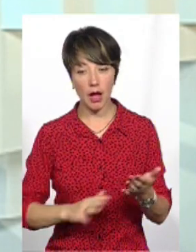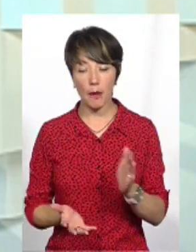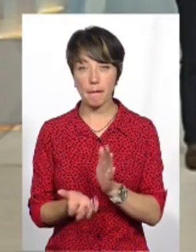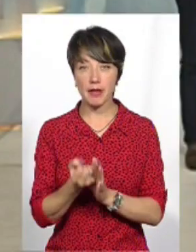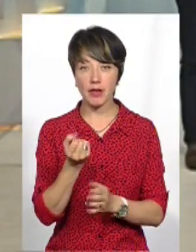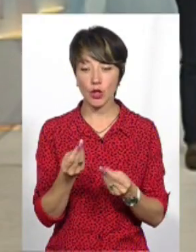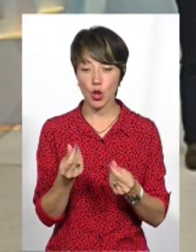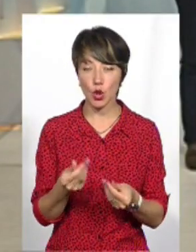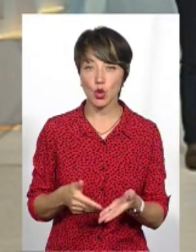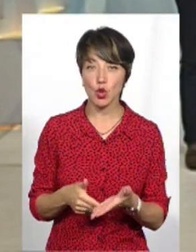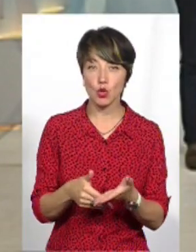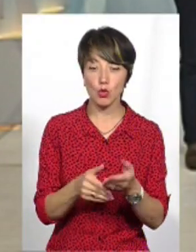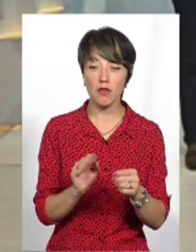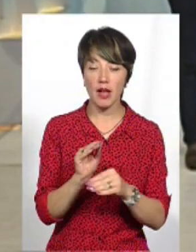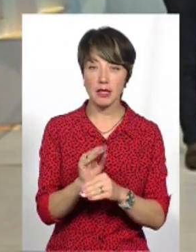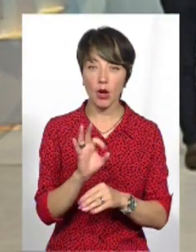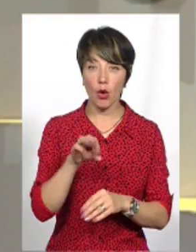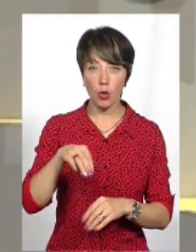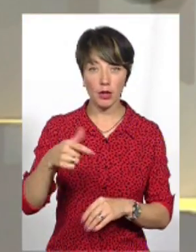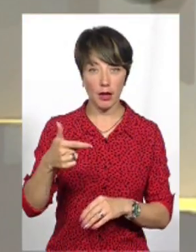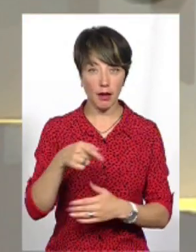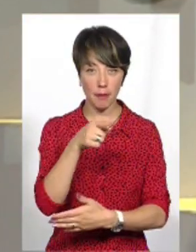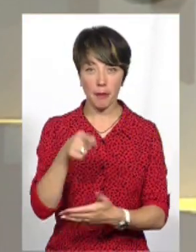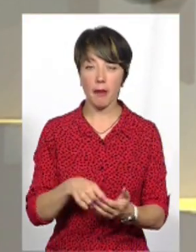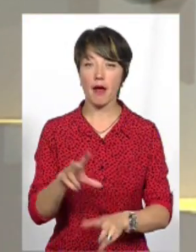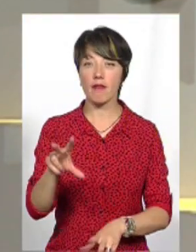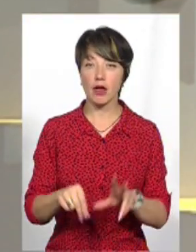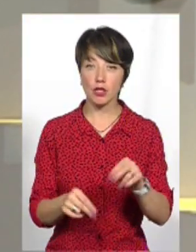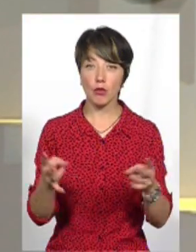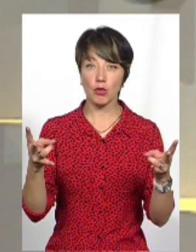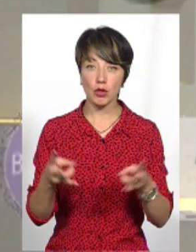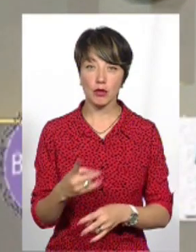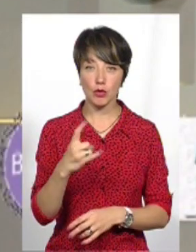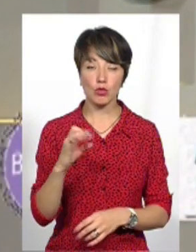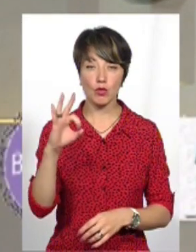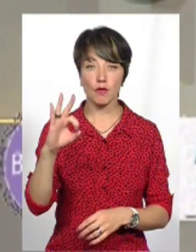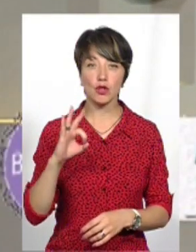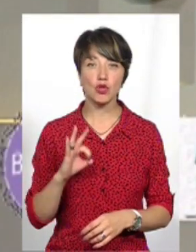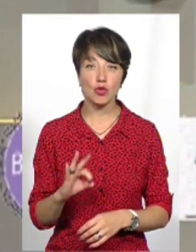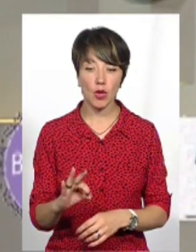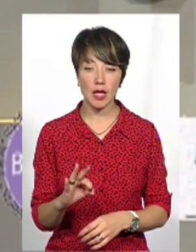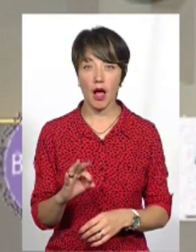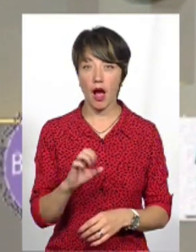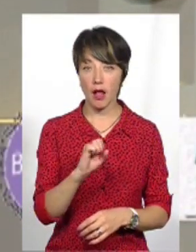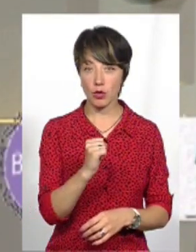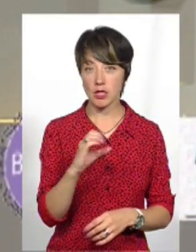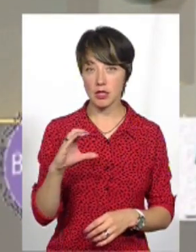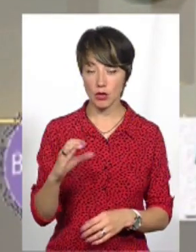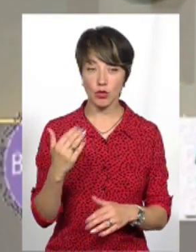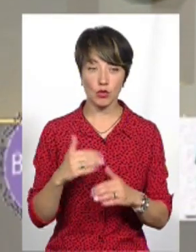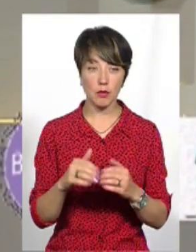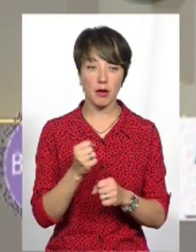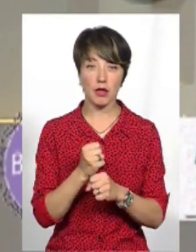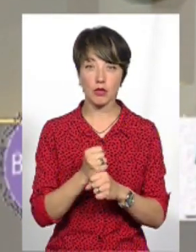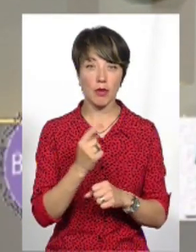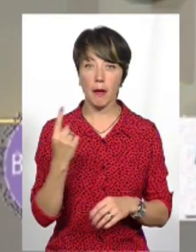підтримувати субвенціями об'єднані тергромади, як вважаєте? Ну, я вважаю, що потрібно однозначно, тому що, ну, от з Анатолієм Сергійовичем ми вже